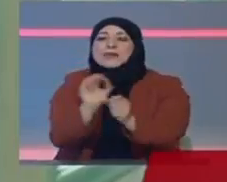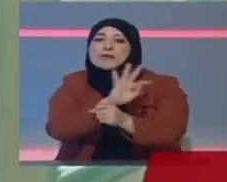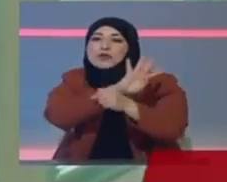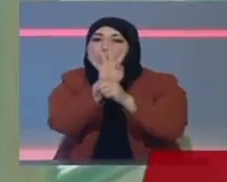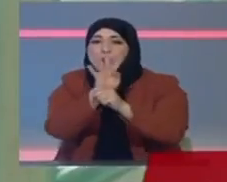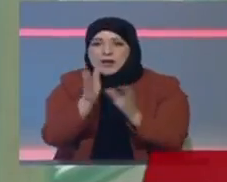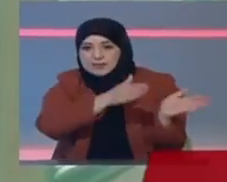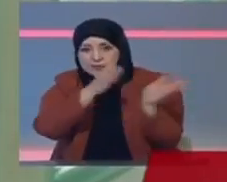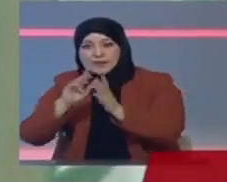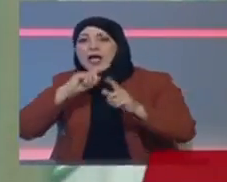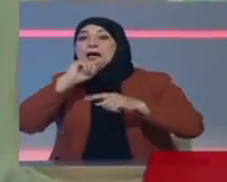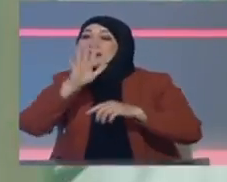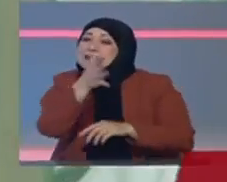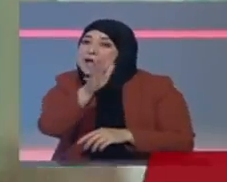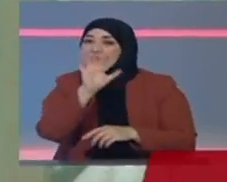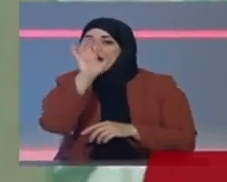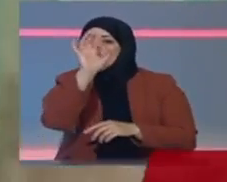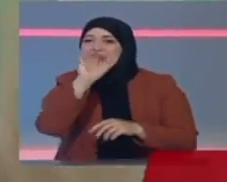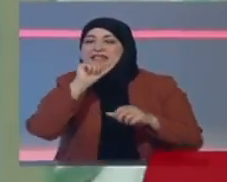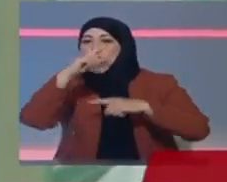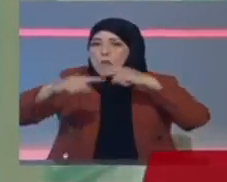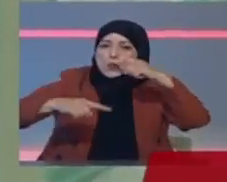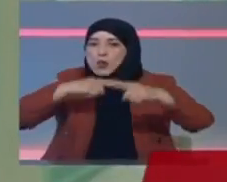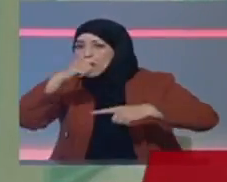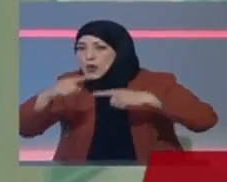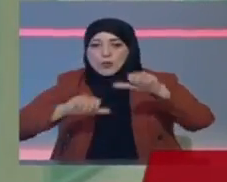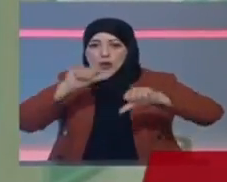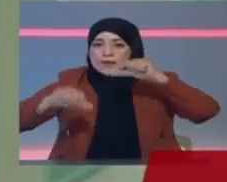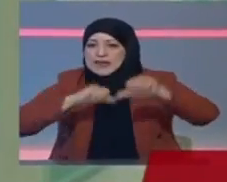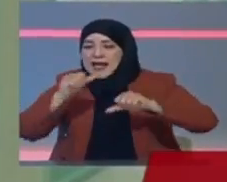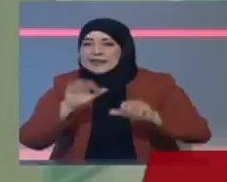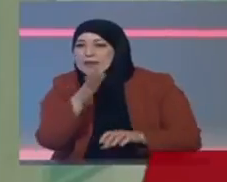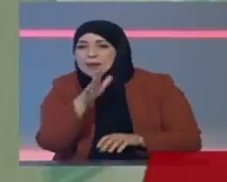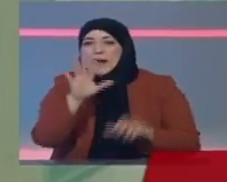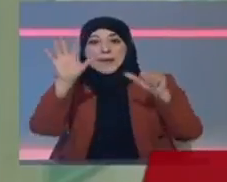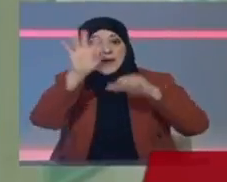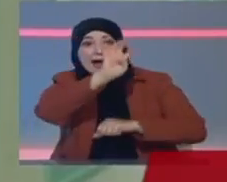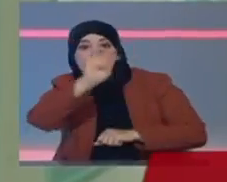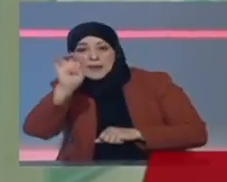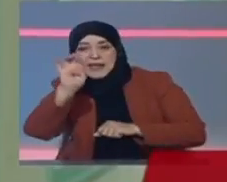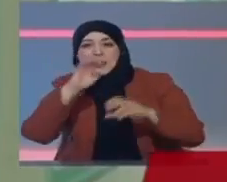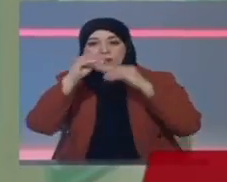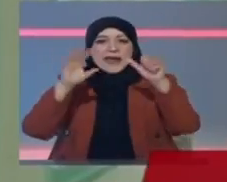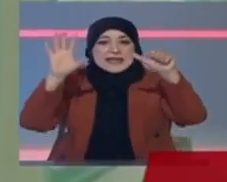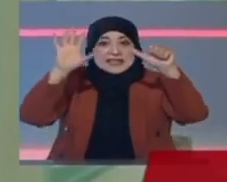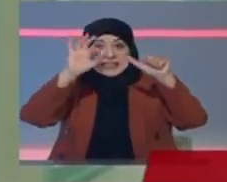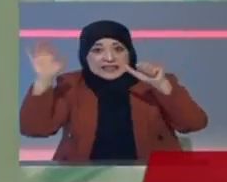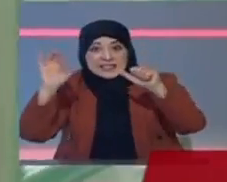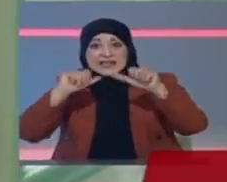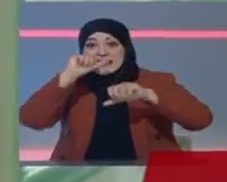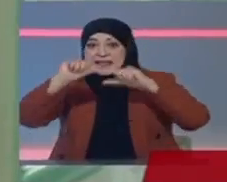قريب خمسين يومين من من بين اربعين واربعين وستين تحليل في